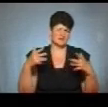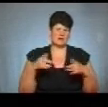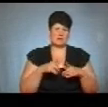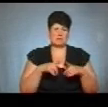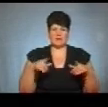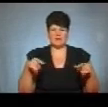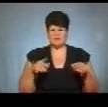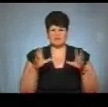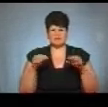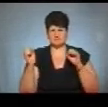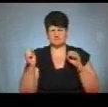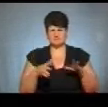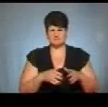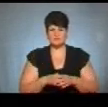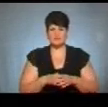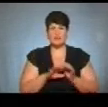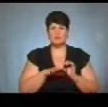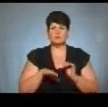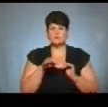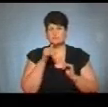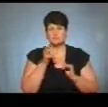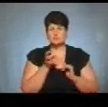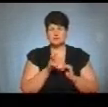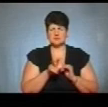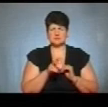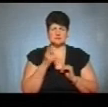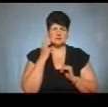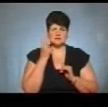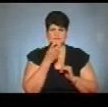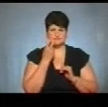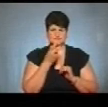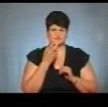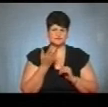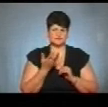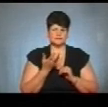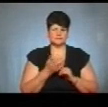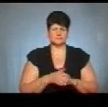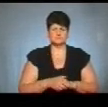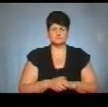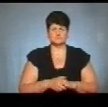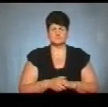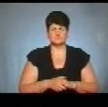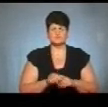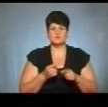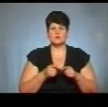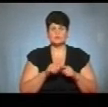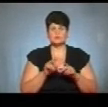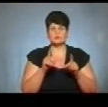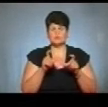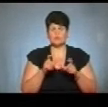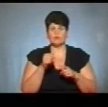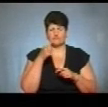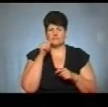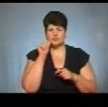щось все летить. На подвір'я неможливо вийти, бо весь час чути цей сморід. Цю світлину вчора в